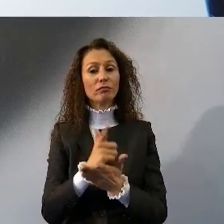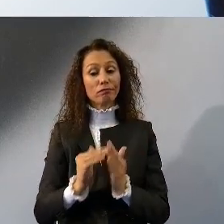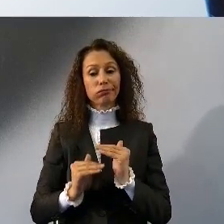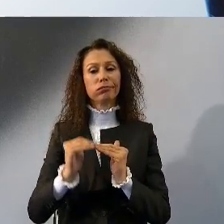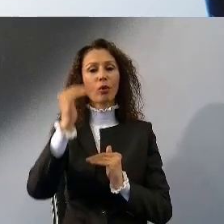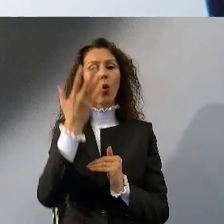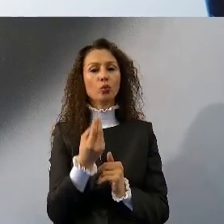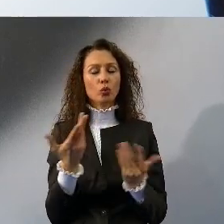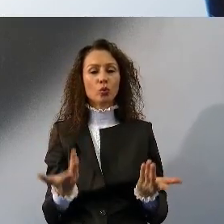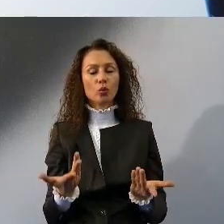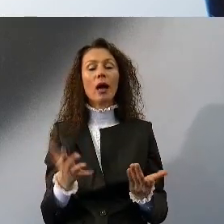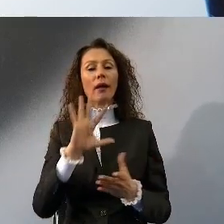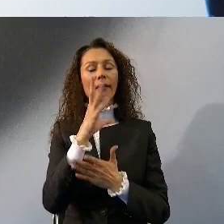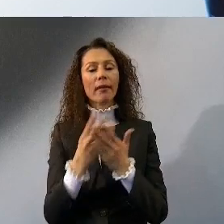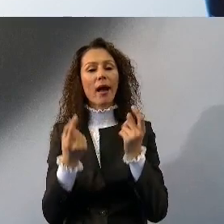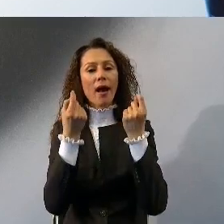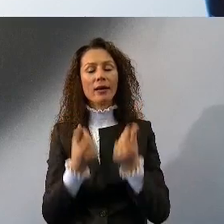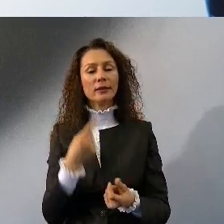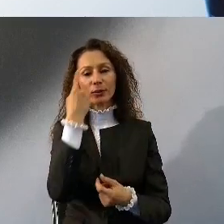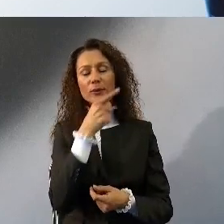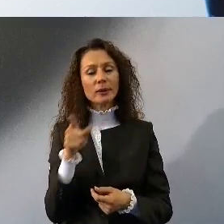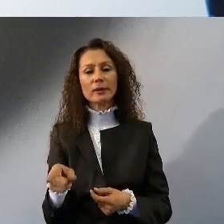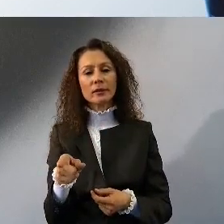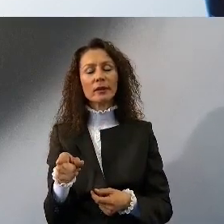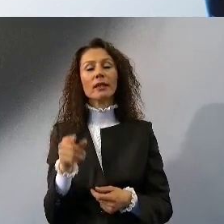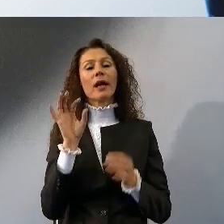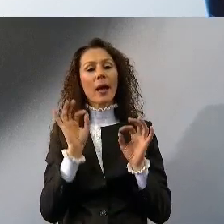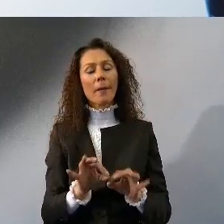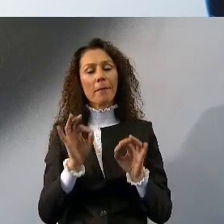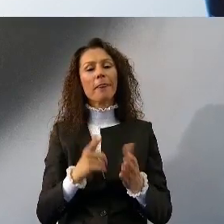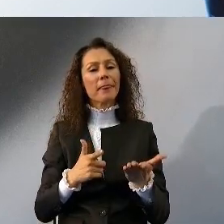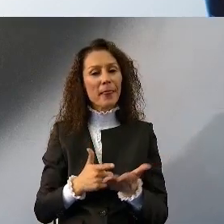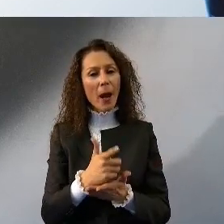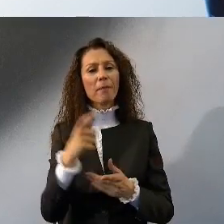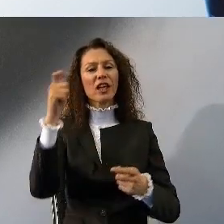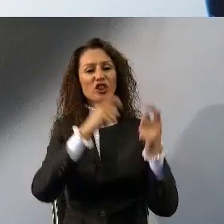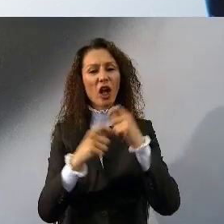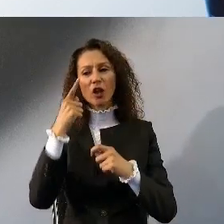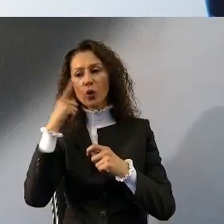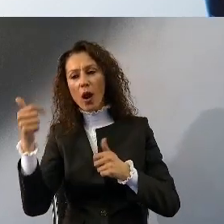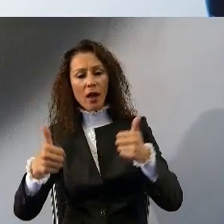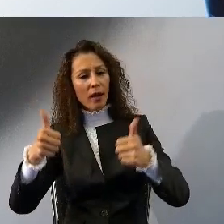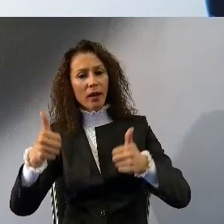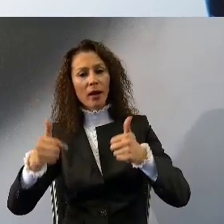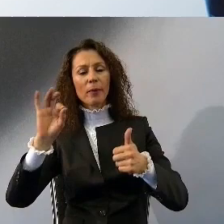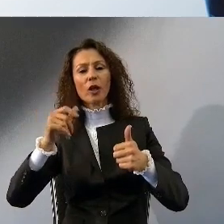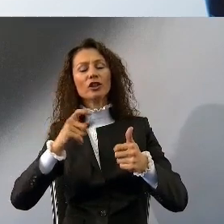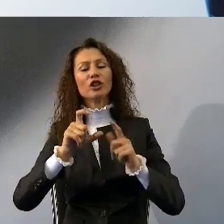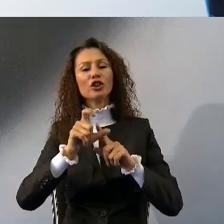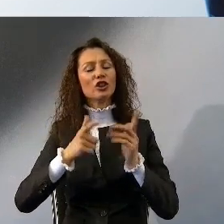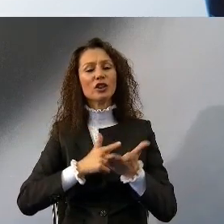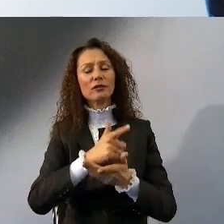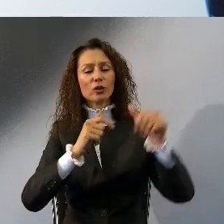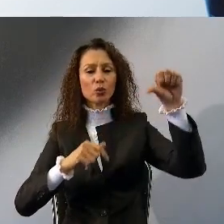veya gayri safi milli hasıla içerisindeki payı sürekli tarımın inşaata göre bir düşüş göstermekte. Mavi olan